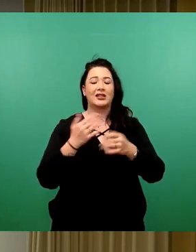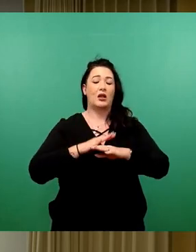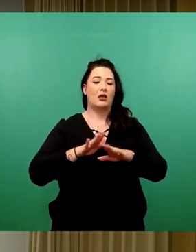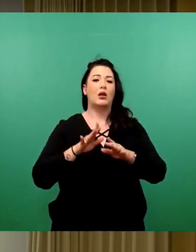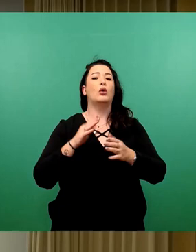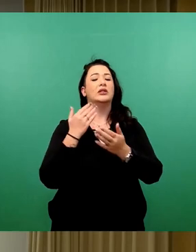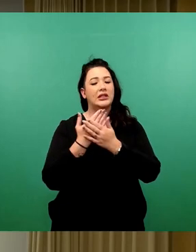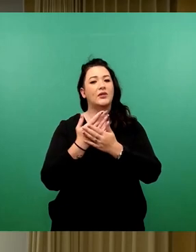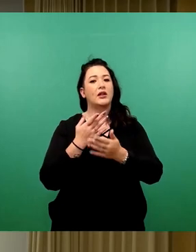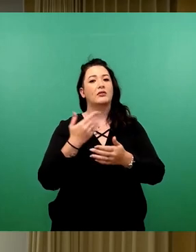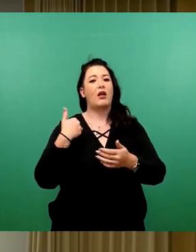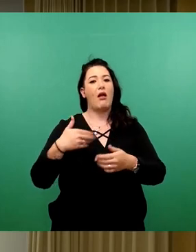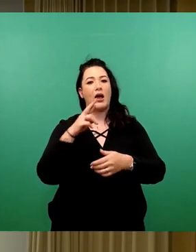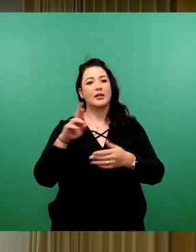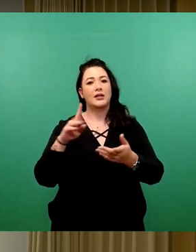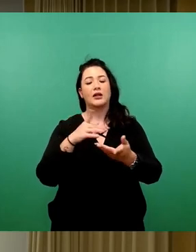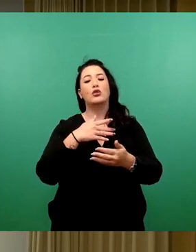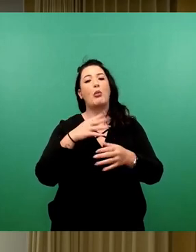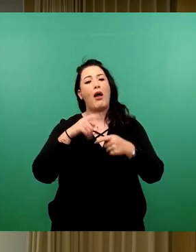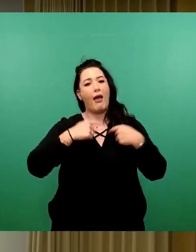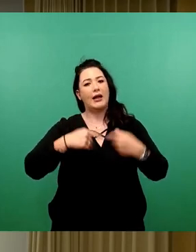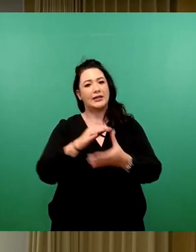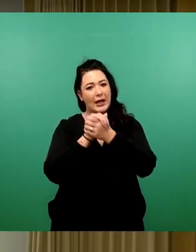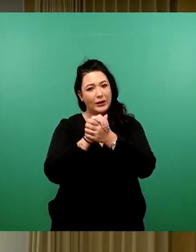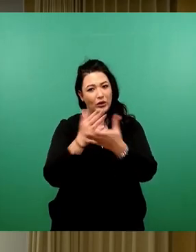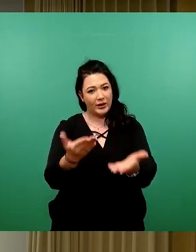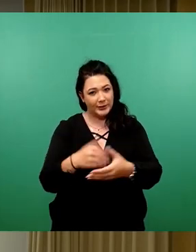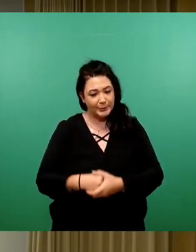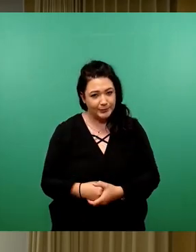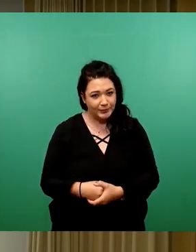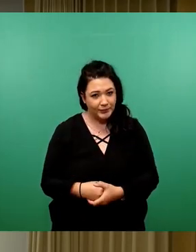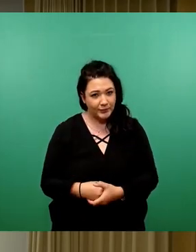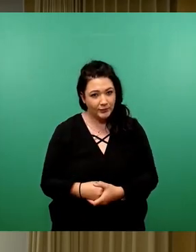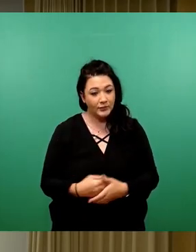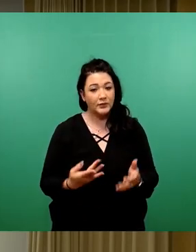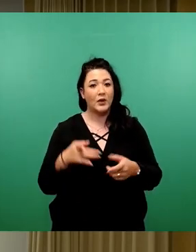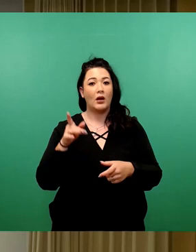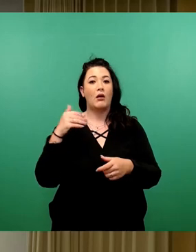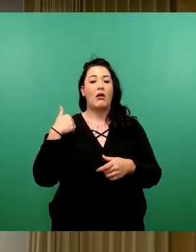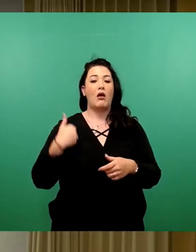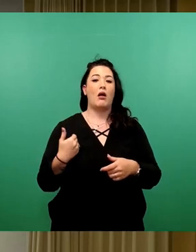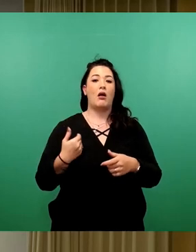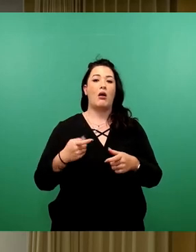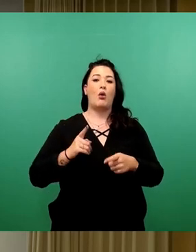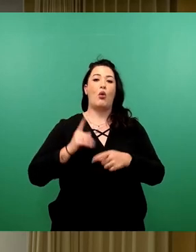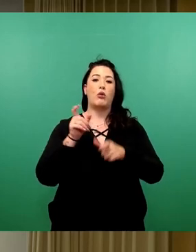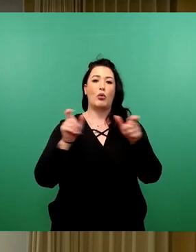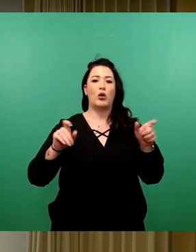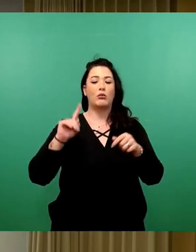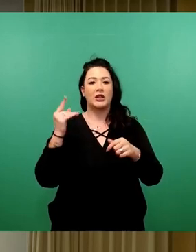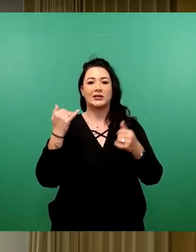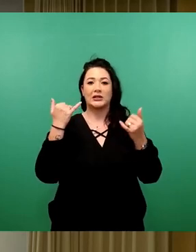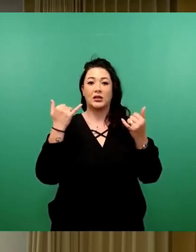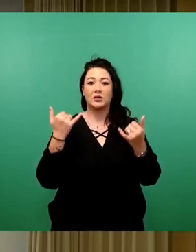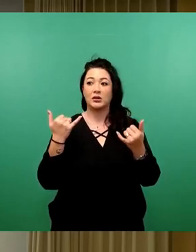ganz, ganz herzlich gratulieren. Dass der Oberbürgermeister jetzt anders. Wir wählen